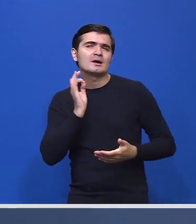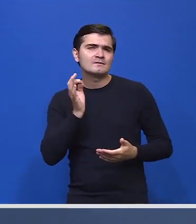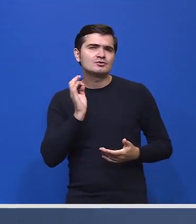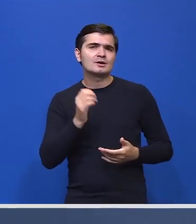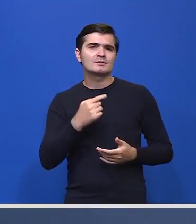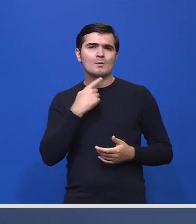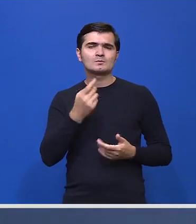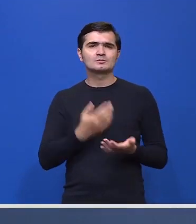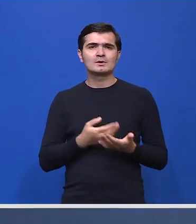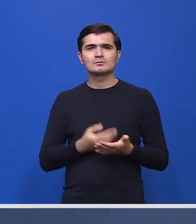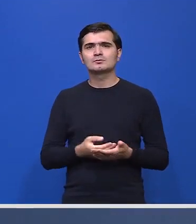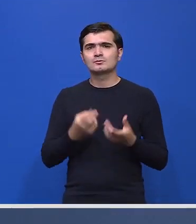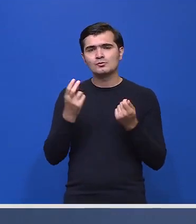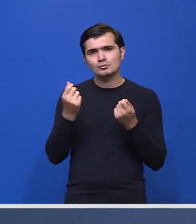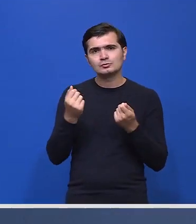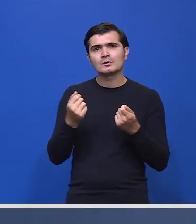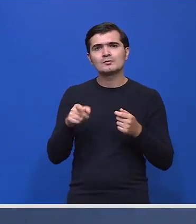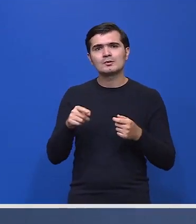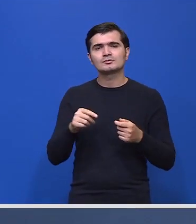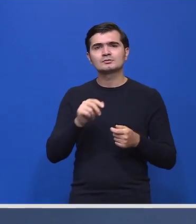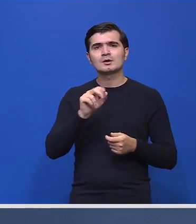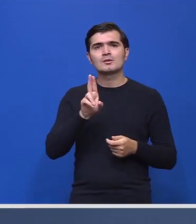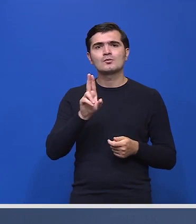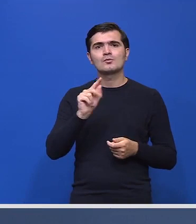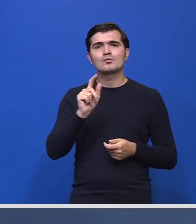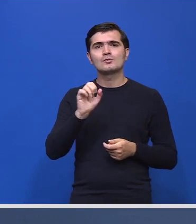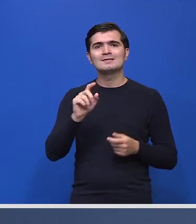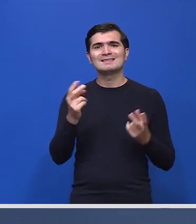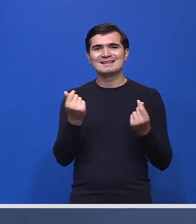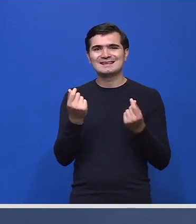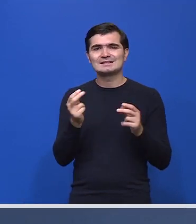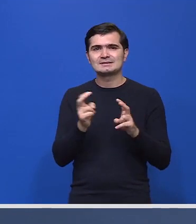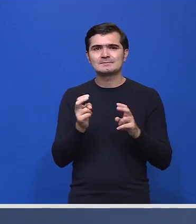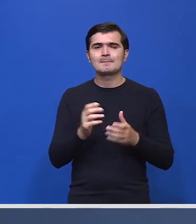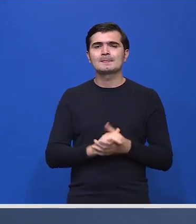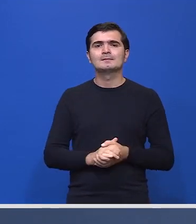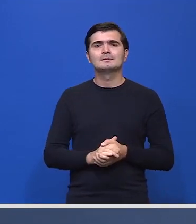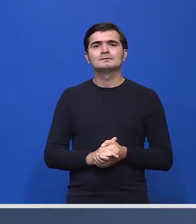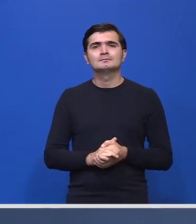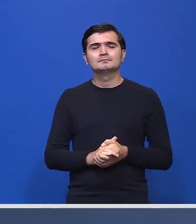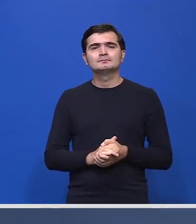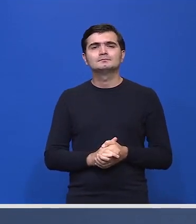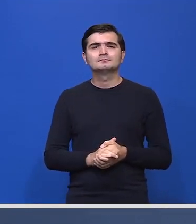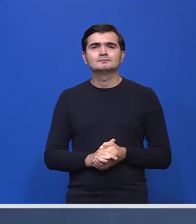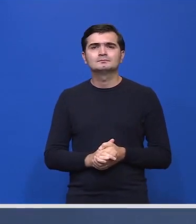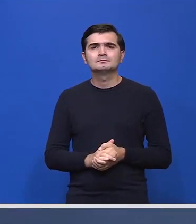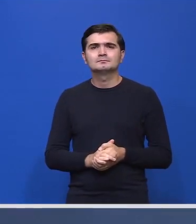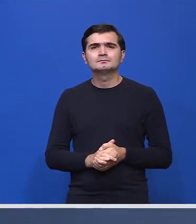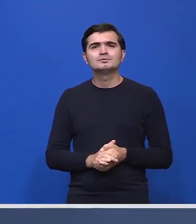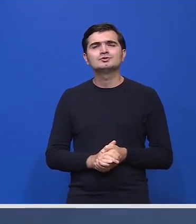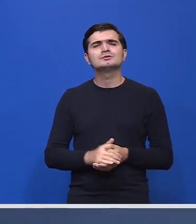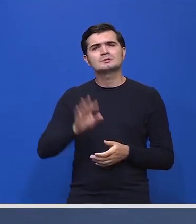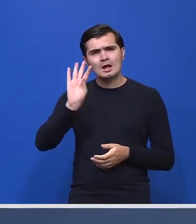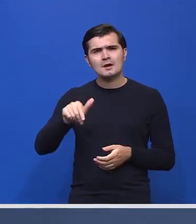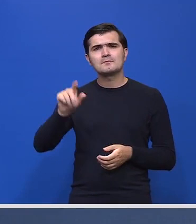am spus, a costurilor cu utilitățile publice și de asemenea să fie